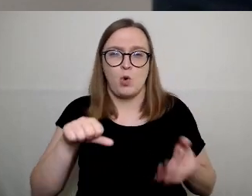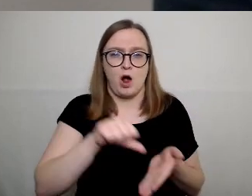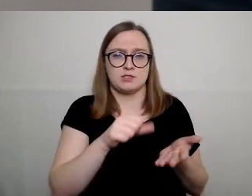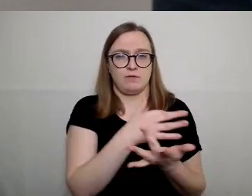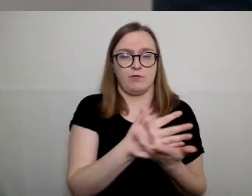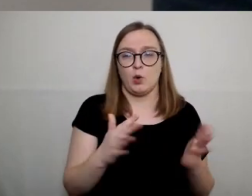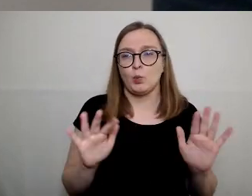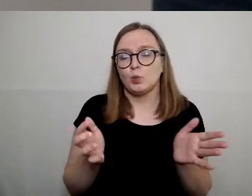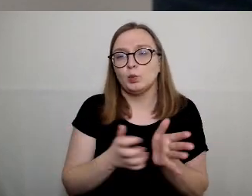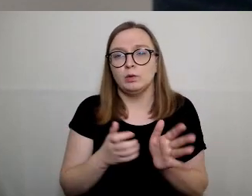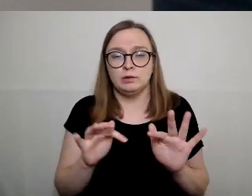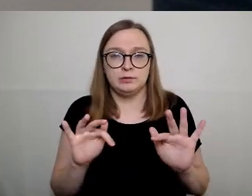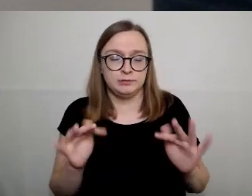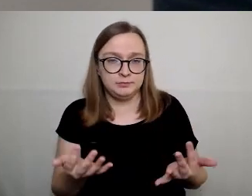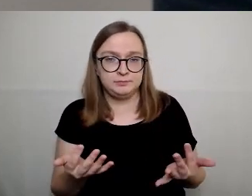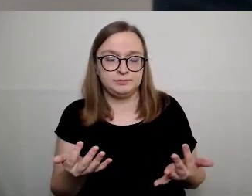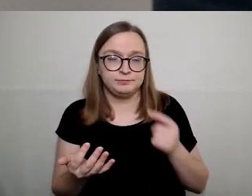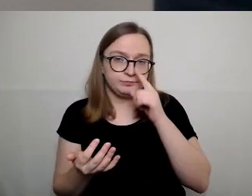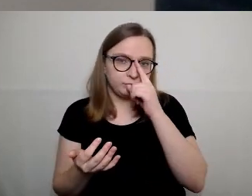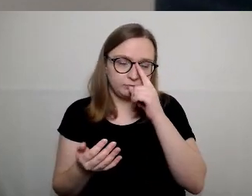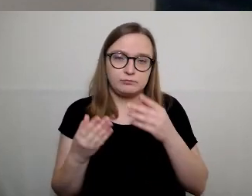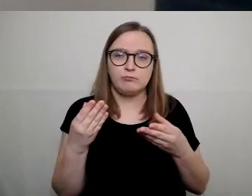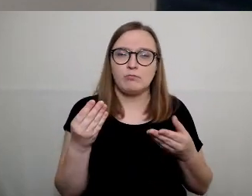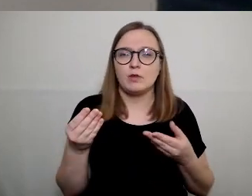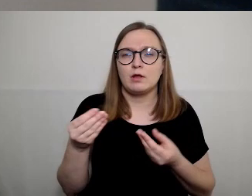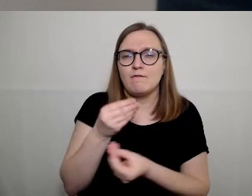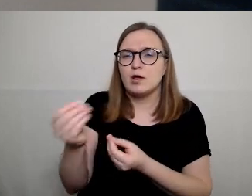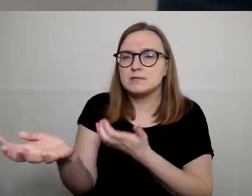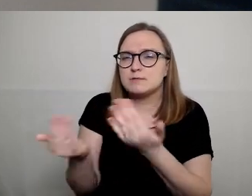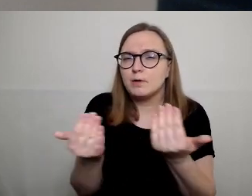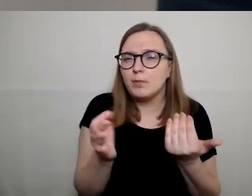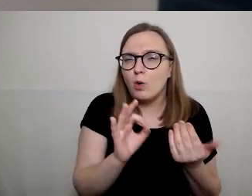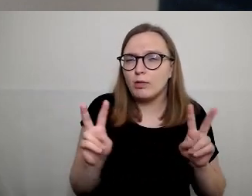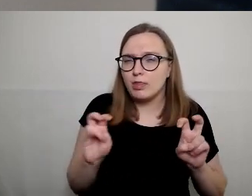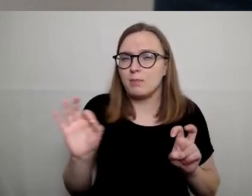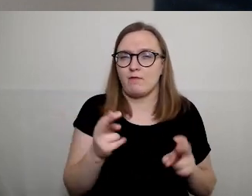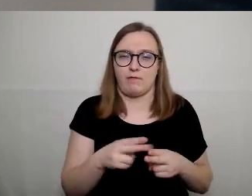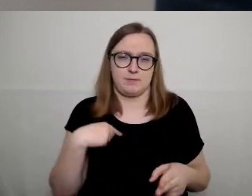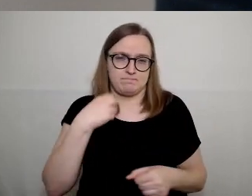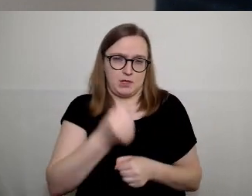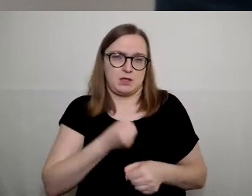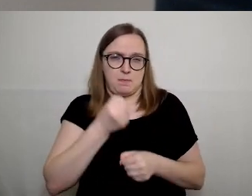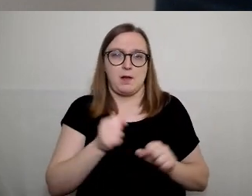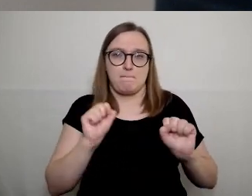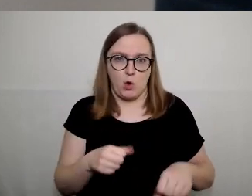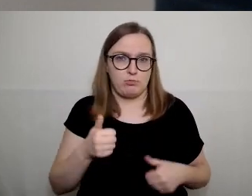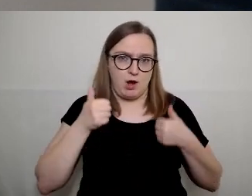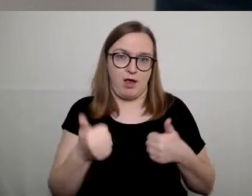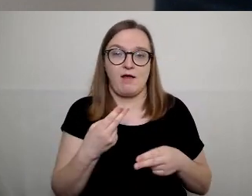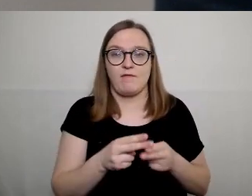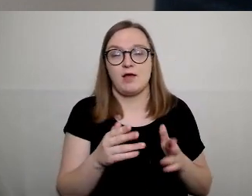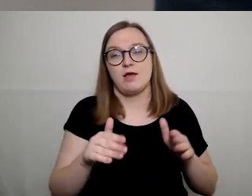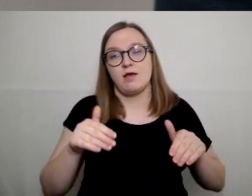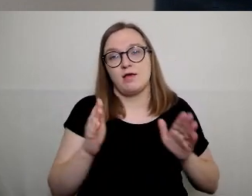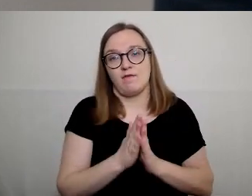mūsų, sakykime, kažkokių tai investuotojų pritraukimo klausimų, nu, padirbėti geriau. Tai kviečiu balsuoti už sąrašą